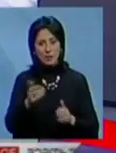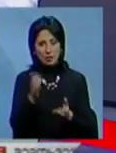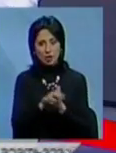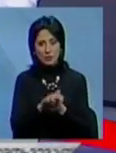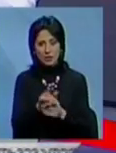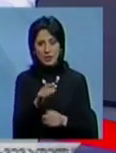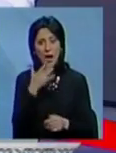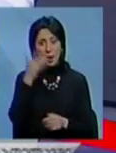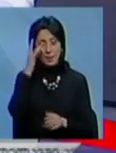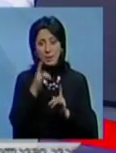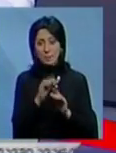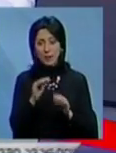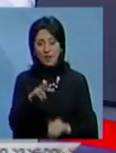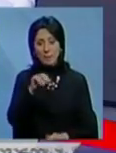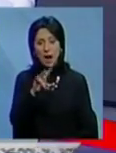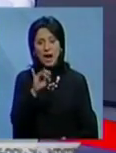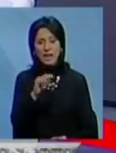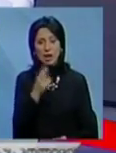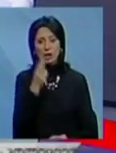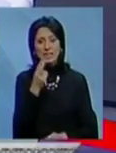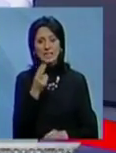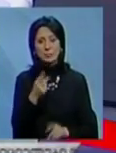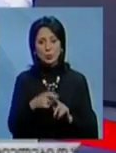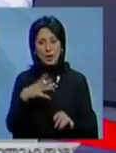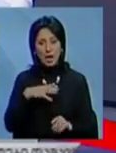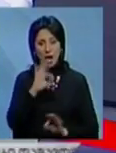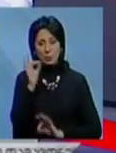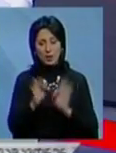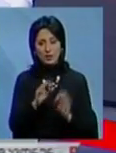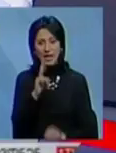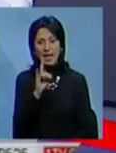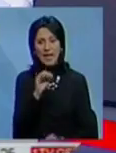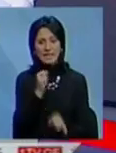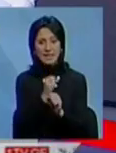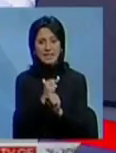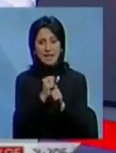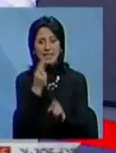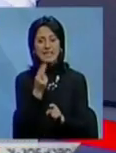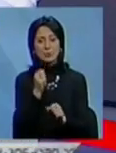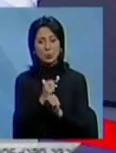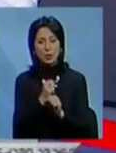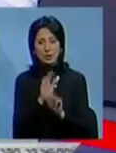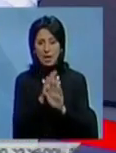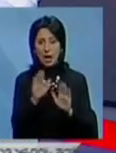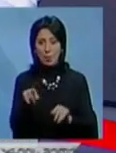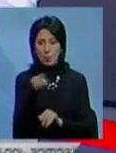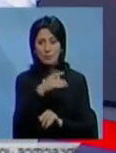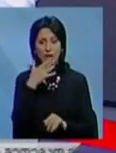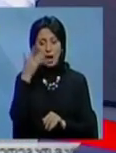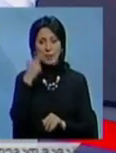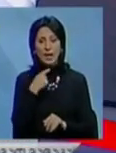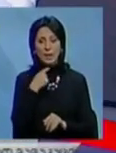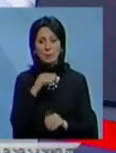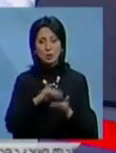ეცნობა. ვაშინგტონში კი ბავშვებს მაკნატუნას ციფრული სამყარო ქართველმა ხელოვანმა სანდრო კერესელიძემ შეუქმნა. მის საგამოფენო სტუდიას ამერიკის